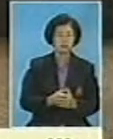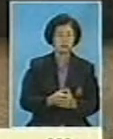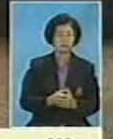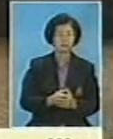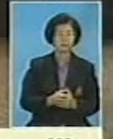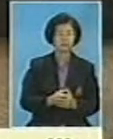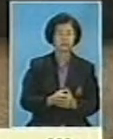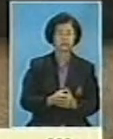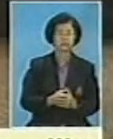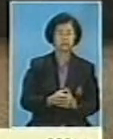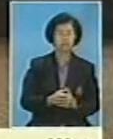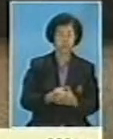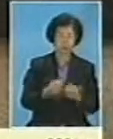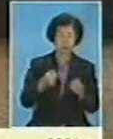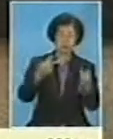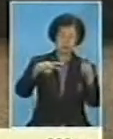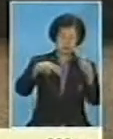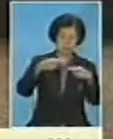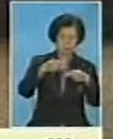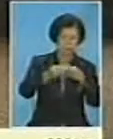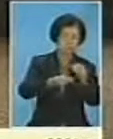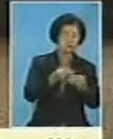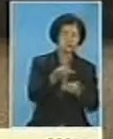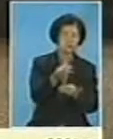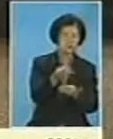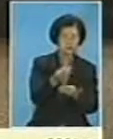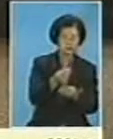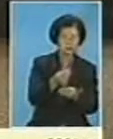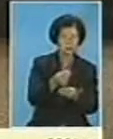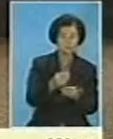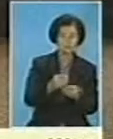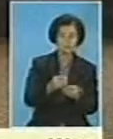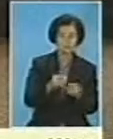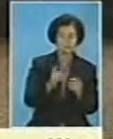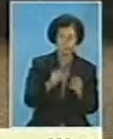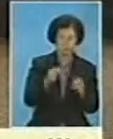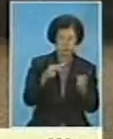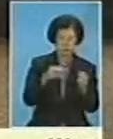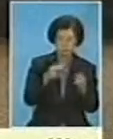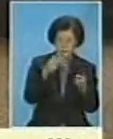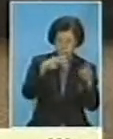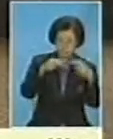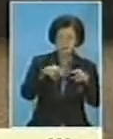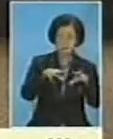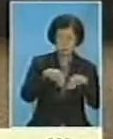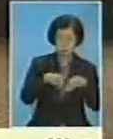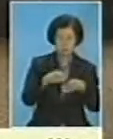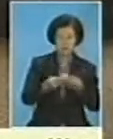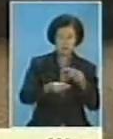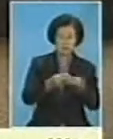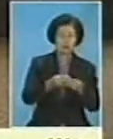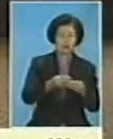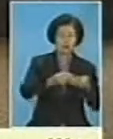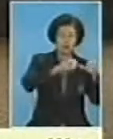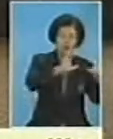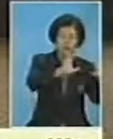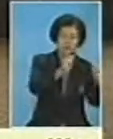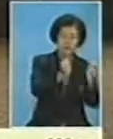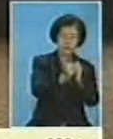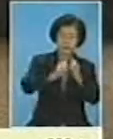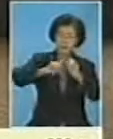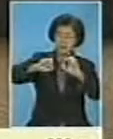อีกทั้งเมื่อพิจารณาการขายข้าวดังกล่าวซึ่งเป็นการพิจารณาเห็นชอบให้ขายแบบรัฐต่อรัฐหรือ